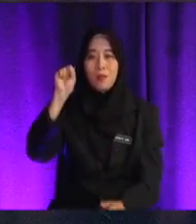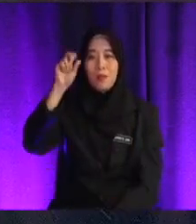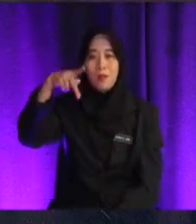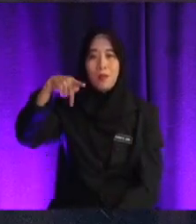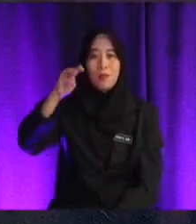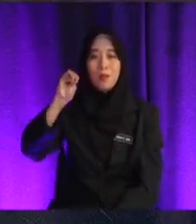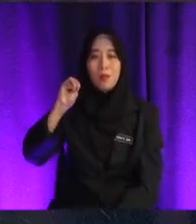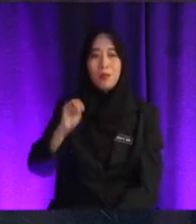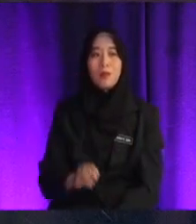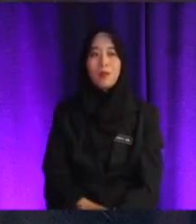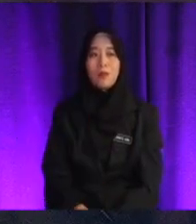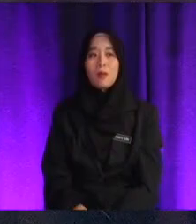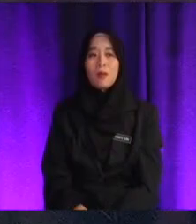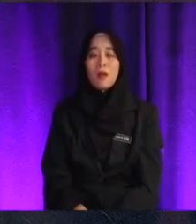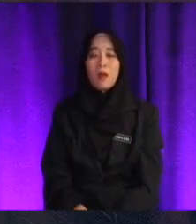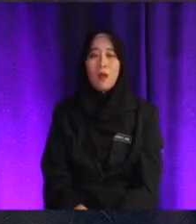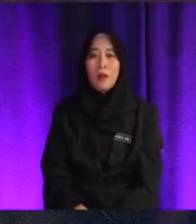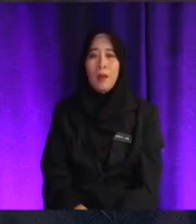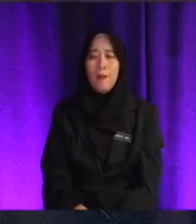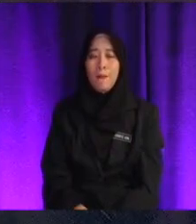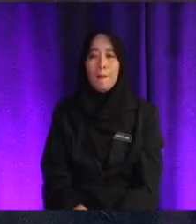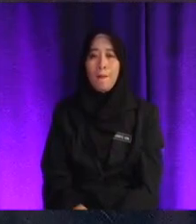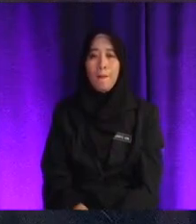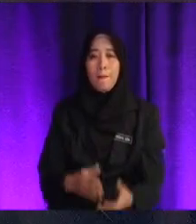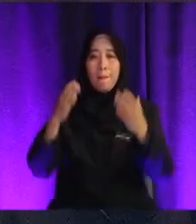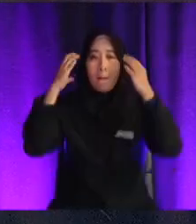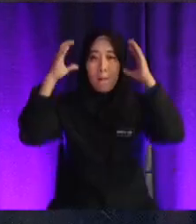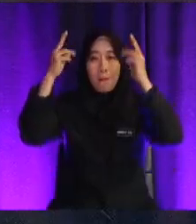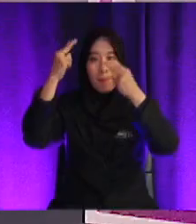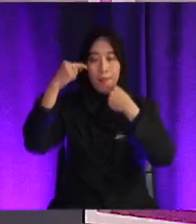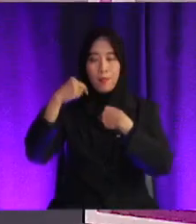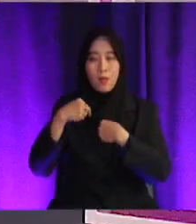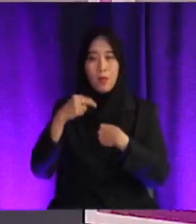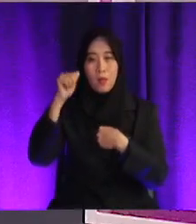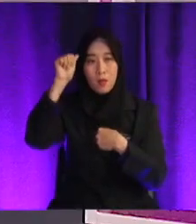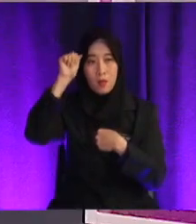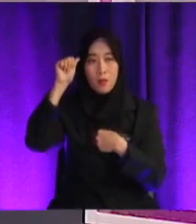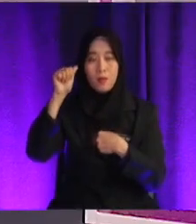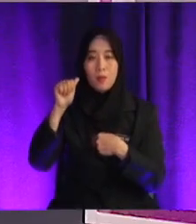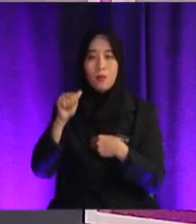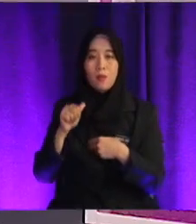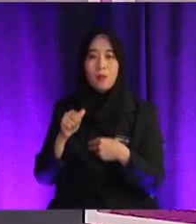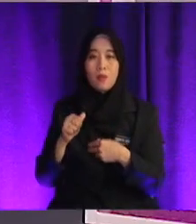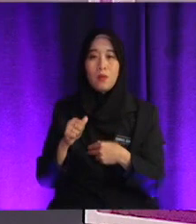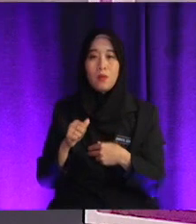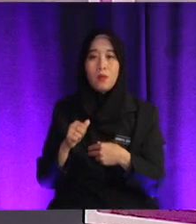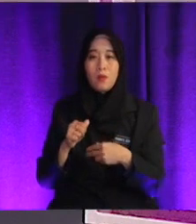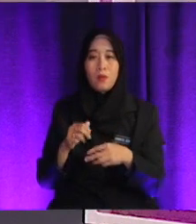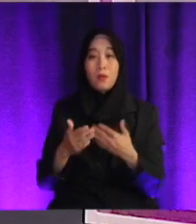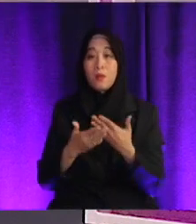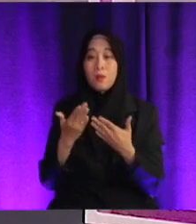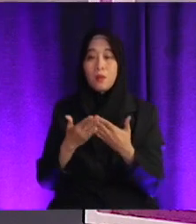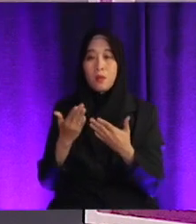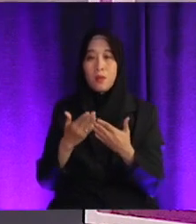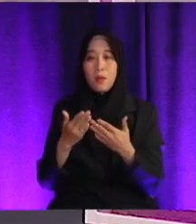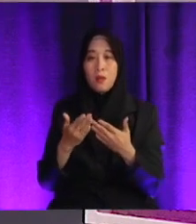Akmal SPM ke, cikgu? Ya, cikgu. Okey. Saya harap kiranya saya nampak Akmal memang sangat-sangat cepat tangkap lah. Senang